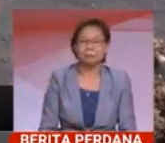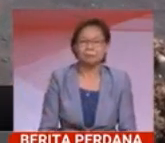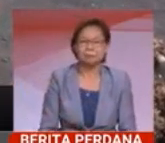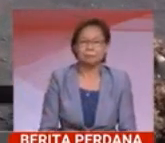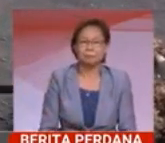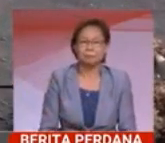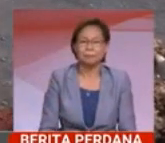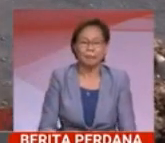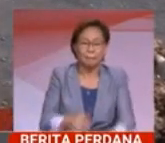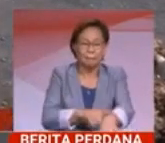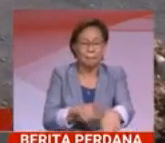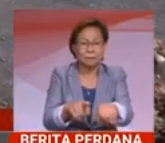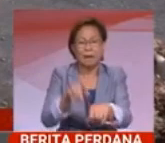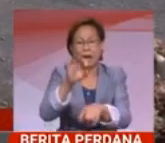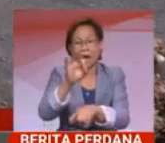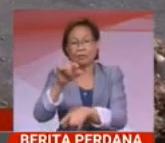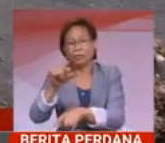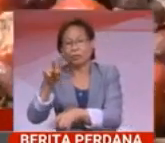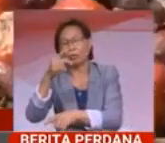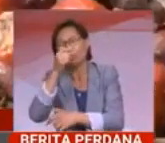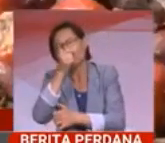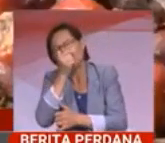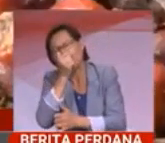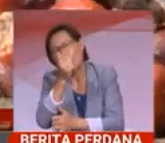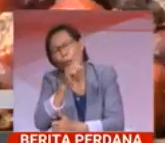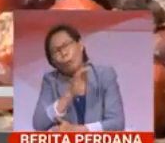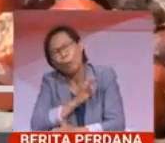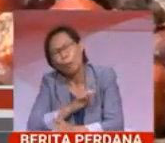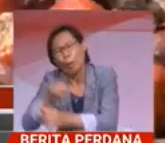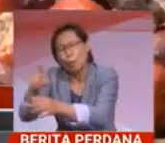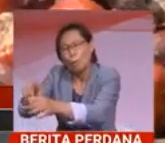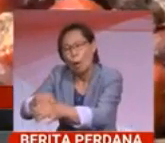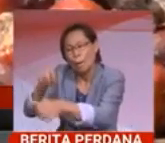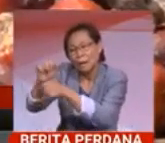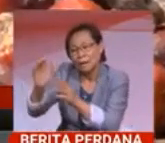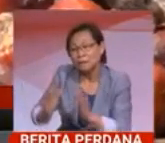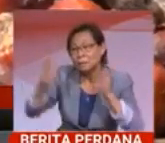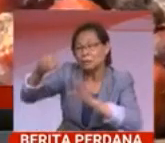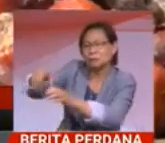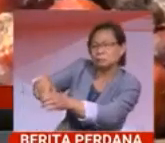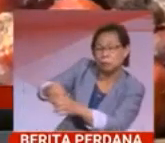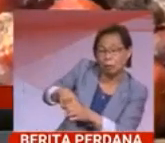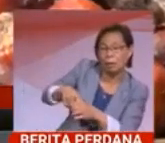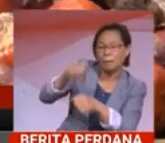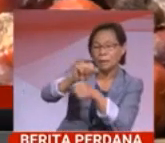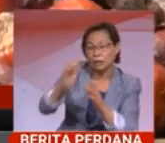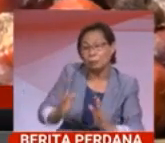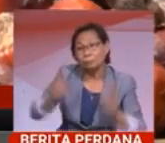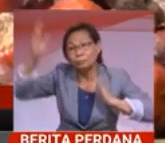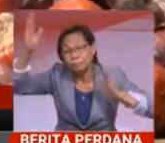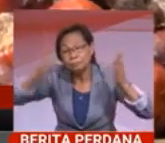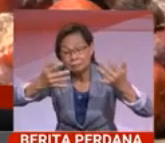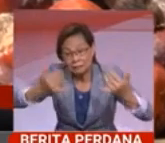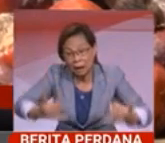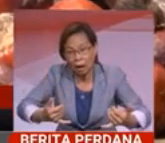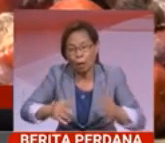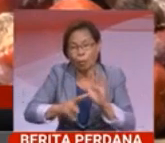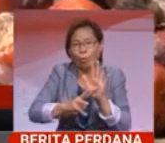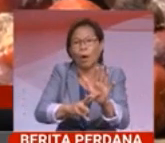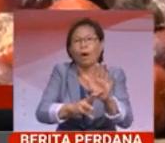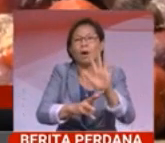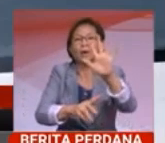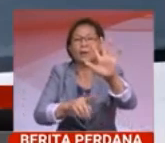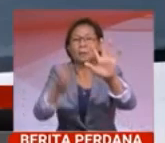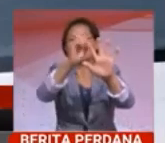pada masa sama fcv berminat untuk menarik lebih banyak tenaga kerja tempat on bekerja tempat on ketika ini mewakili